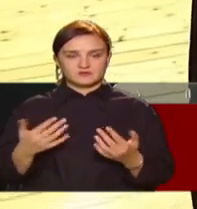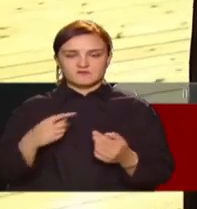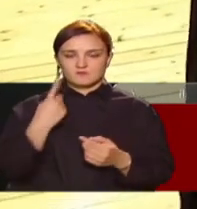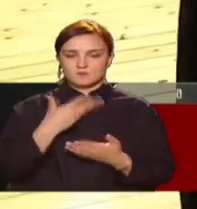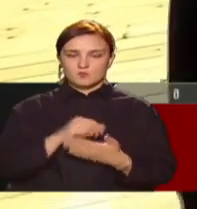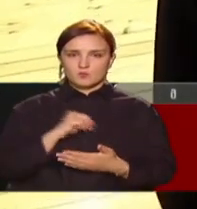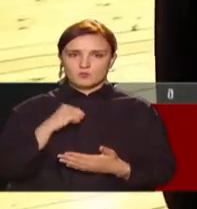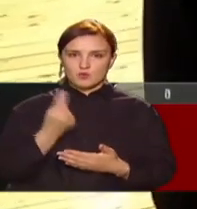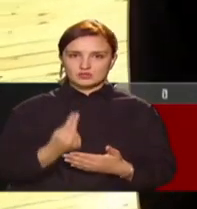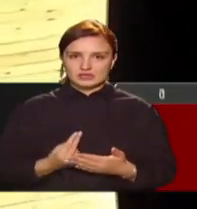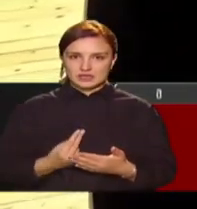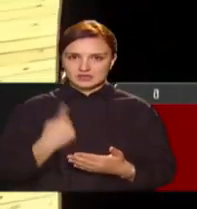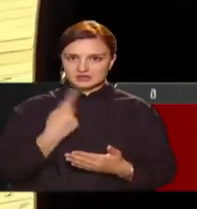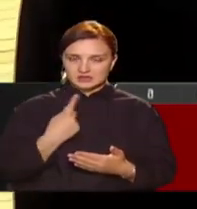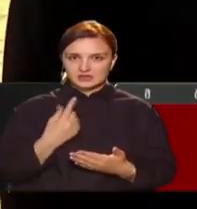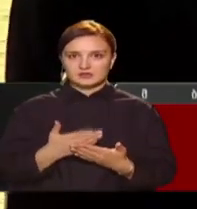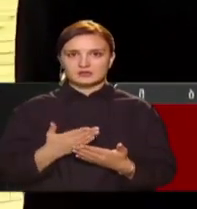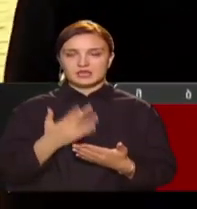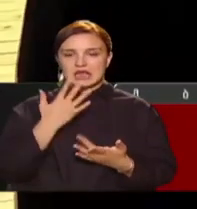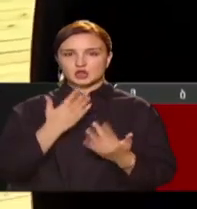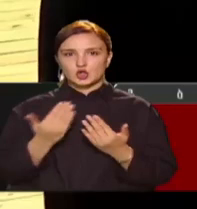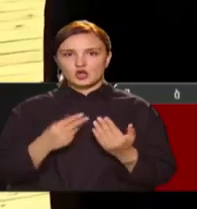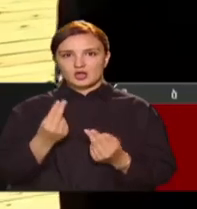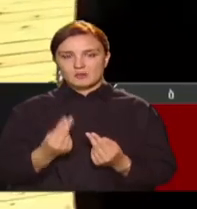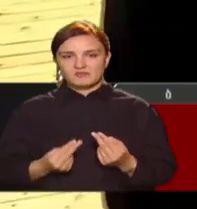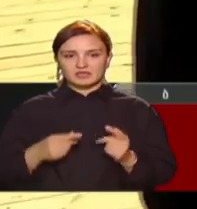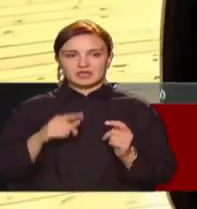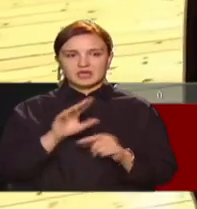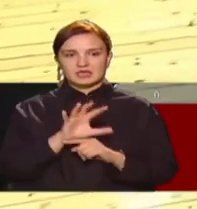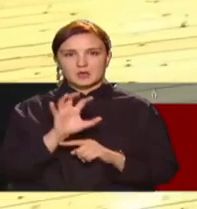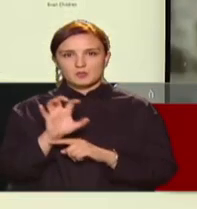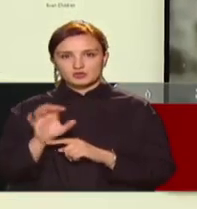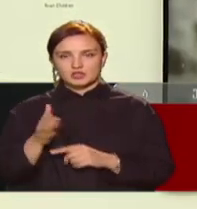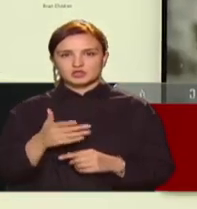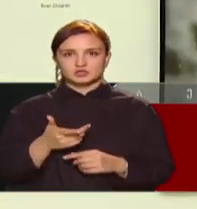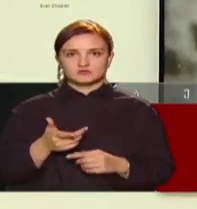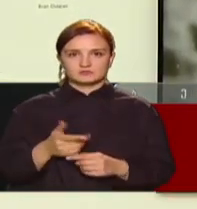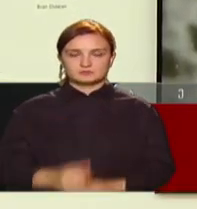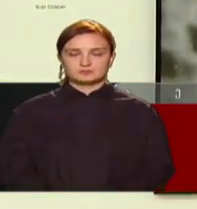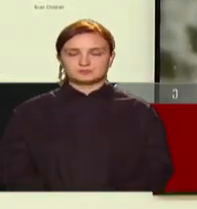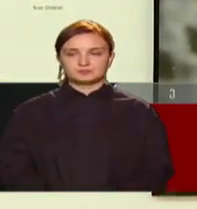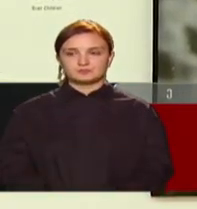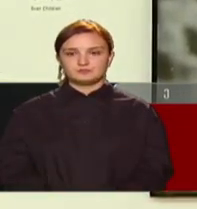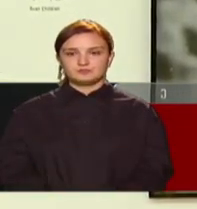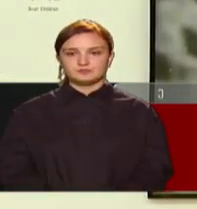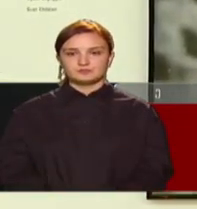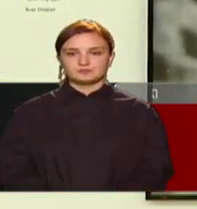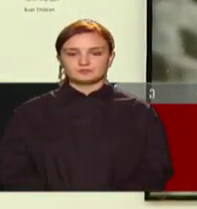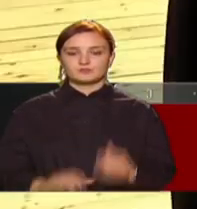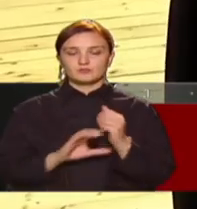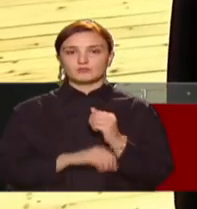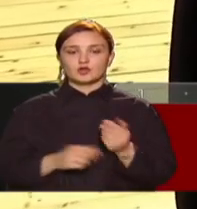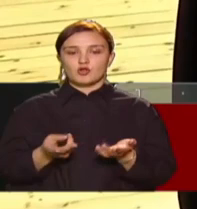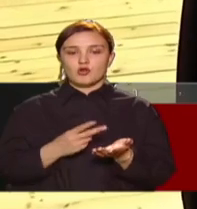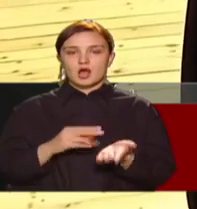პორტრეტები, ეთნოგრაფიული მნიშვნელობის, რეპორტაჟული ისეთი ფოტოები, მხატვრულს რო ეძახია. ბოლო ალბომი